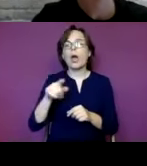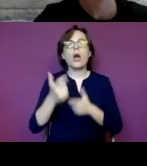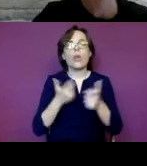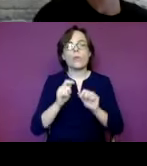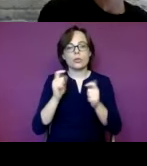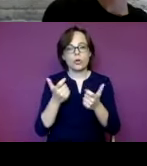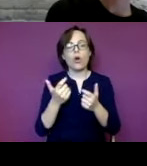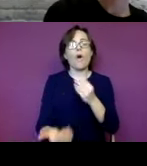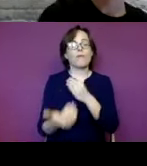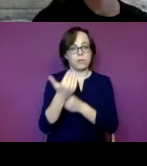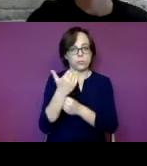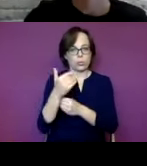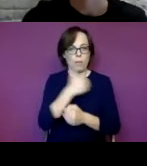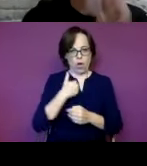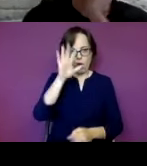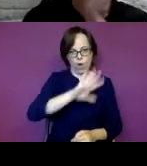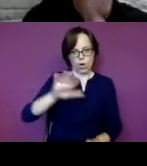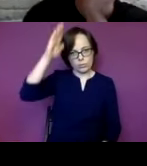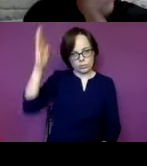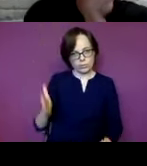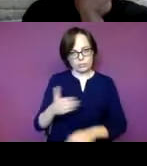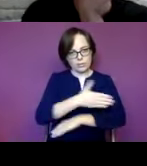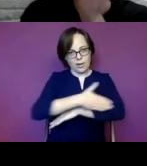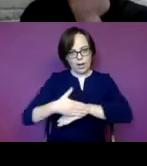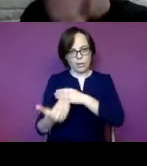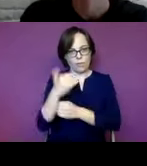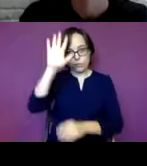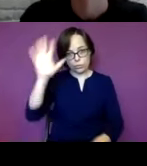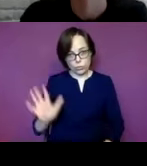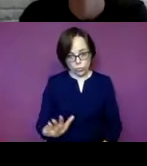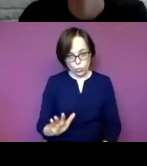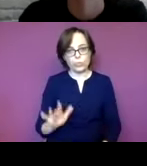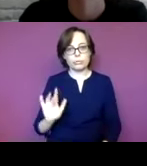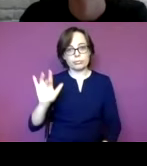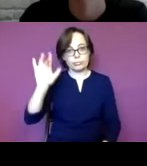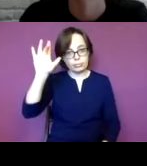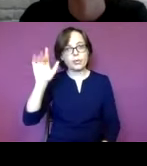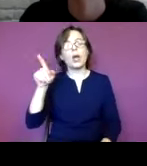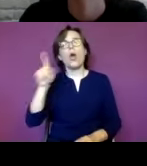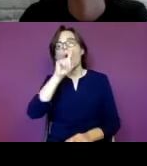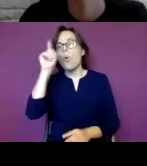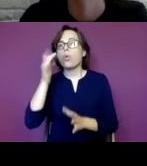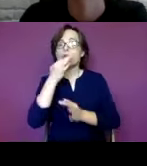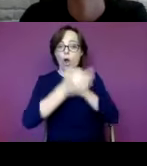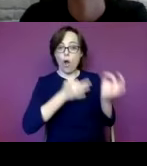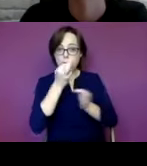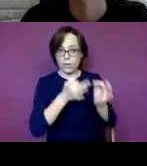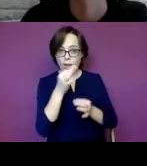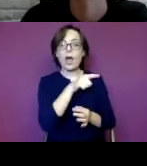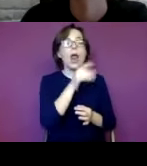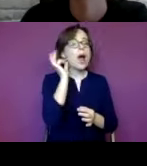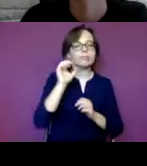w zamian za jedzenie i opowieści robiła ludziom zdjęcia, portrety, a także jest